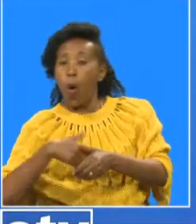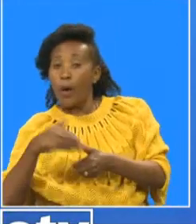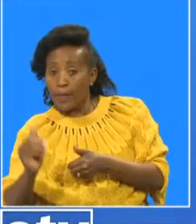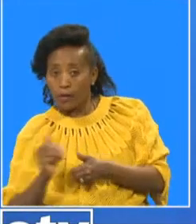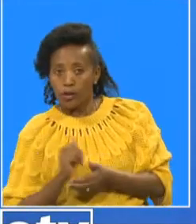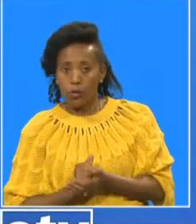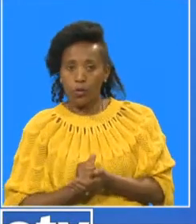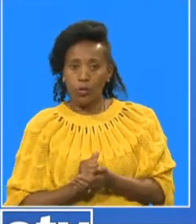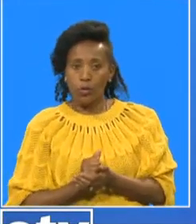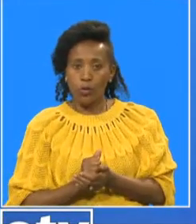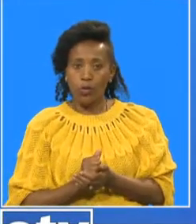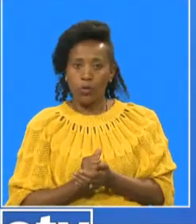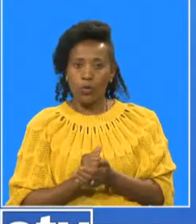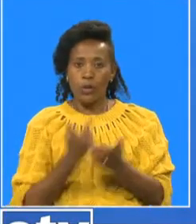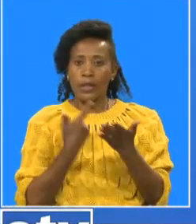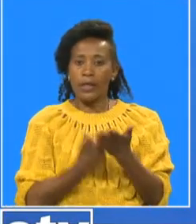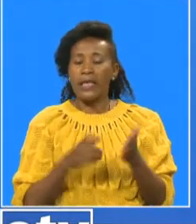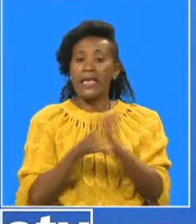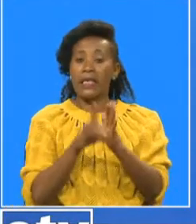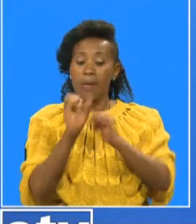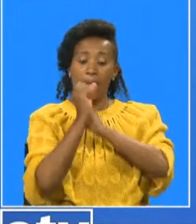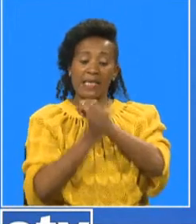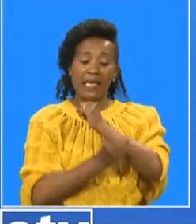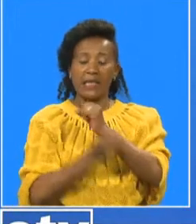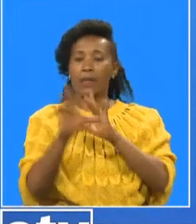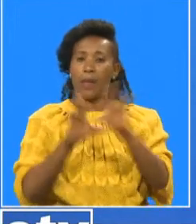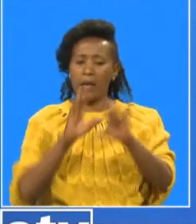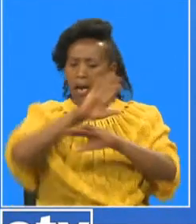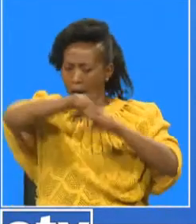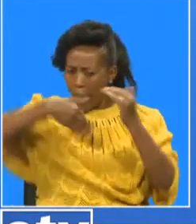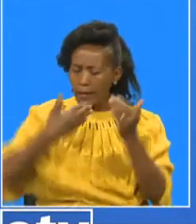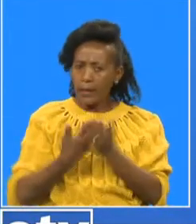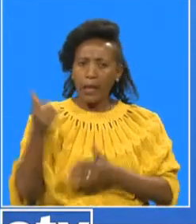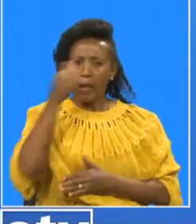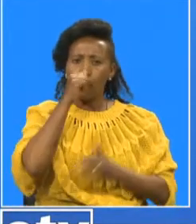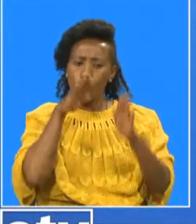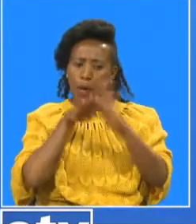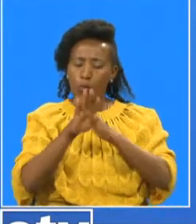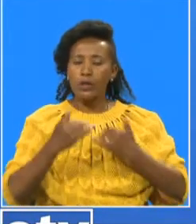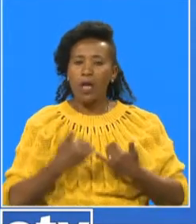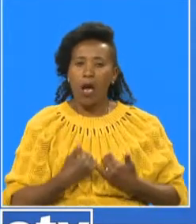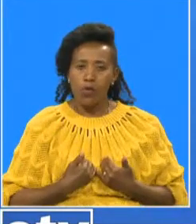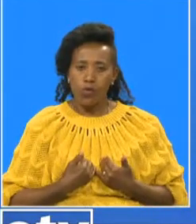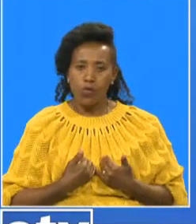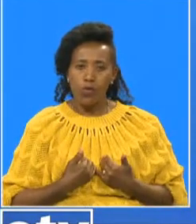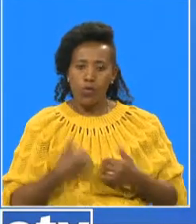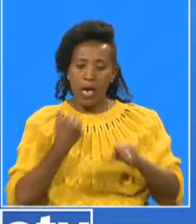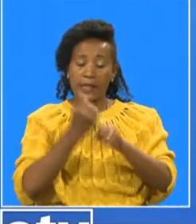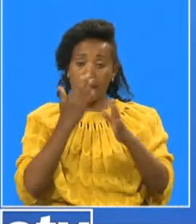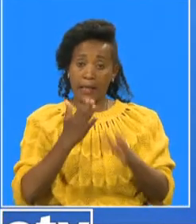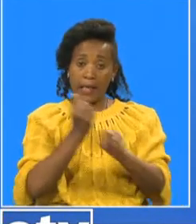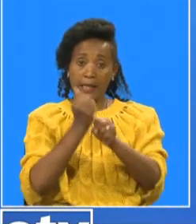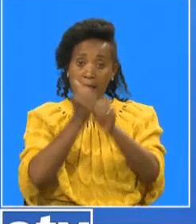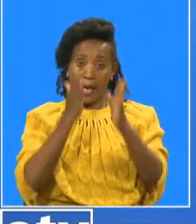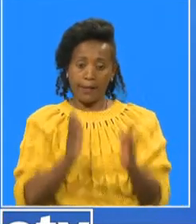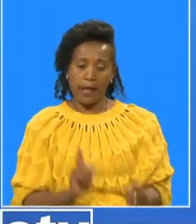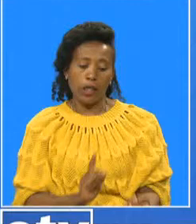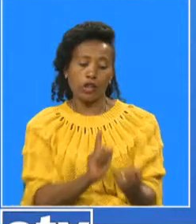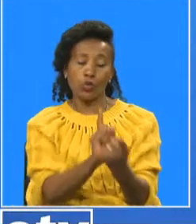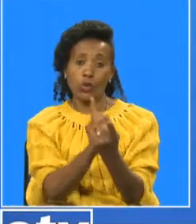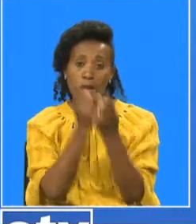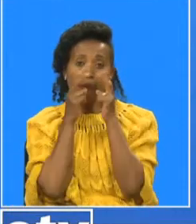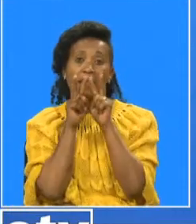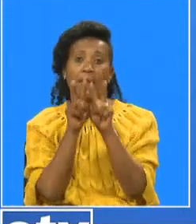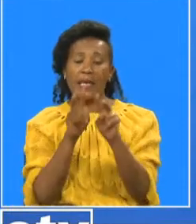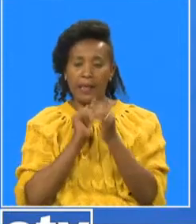ያወጣቸውን ጋይድላይኖች መሰረት በማድረግ አጠቃላይ በኢትዮጵያ ውስጥ ያሉ የአሰሪና የሰራተኛ ግንኙነትን